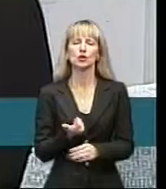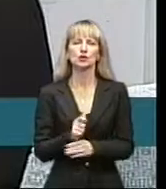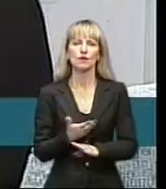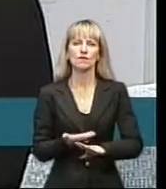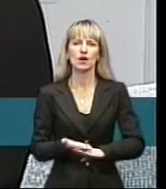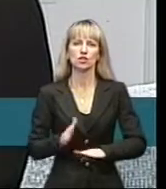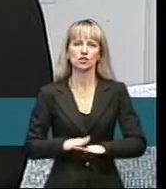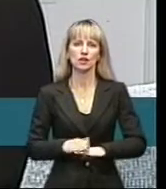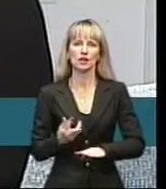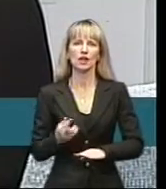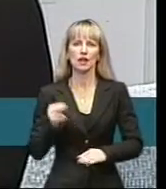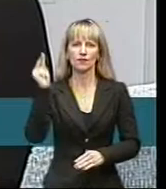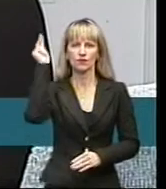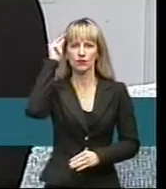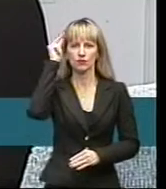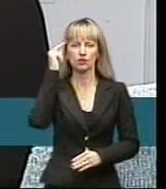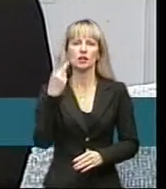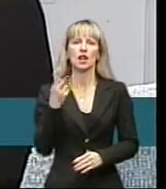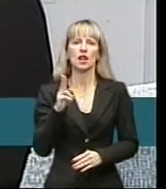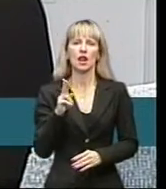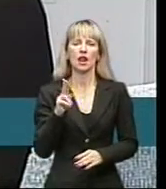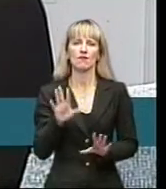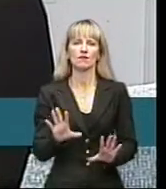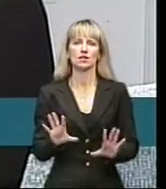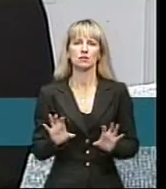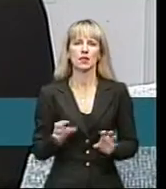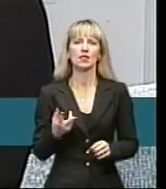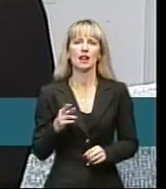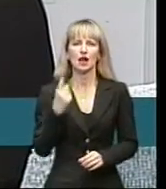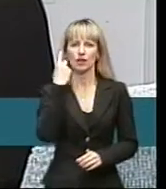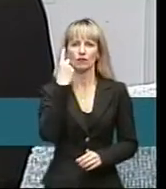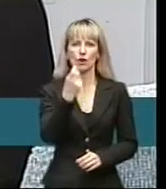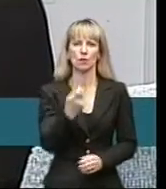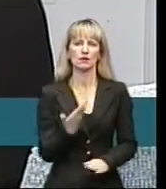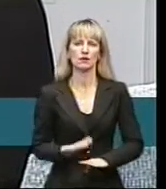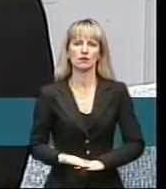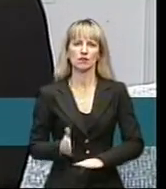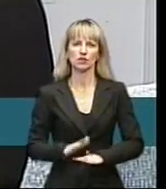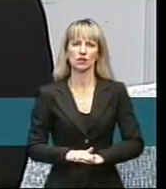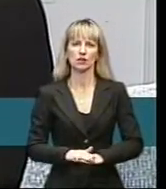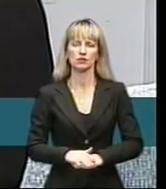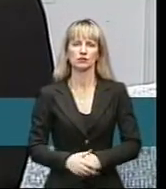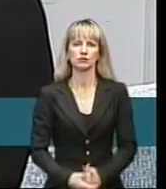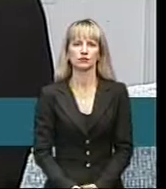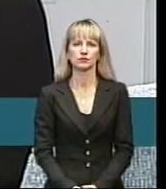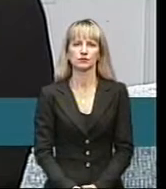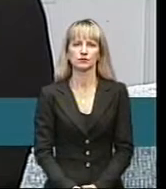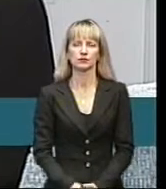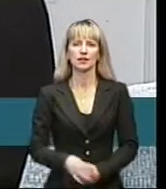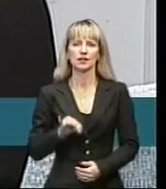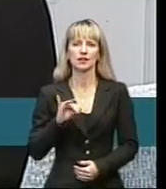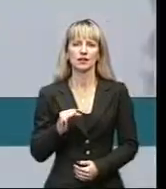важка для вивчення, для сприйняття, навіть для інформації вона дуже дуже важка.